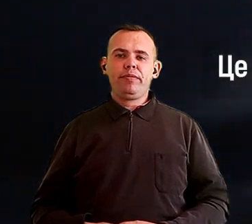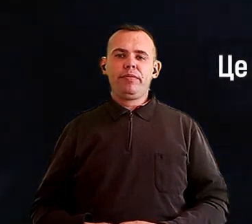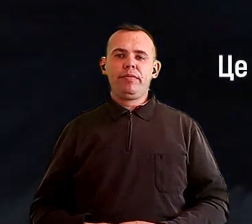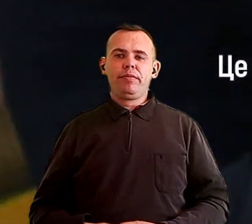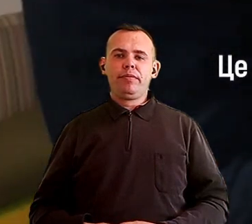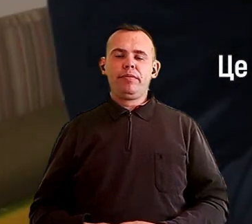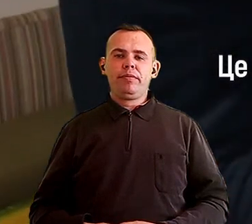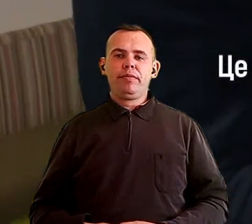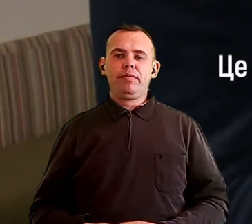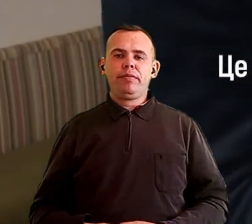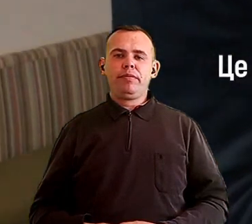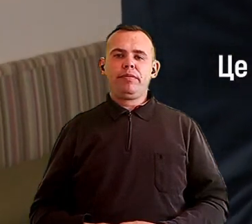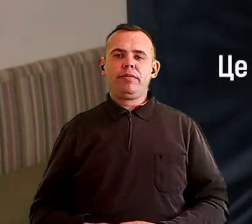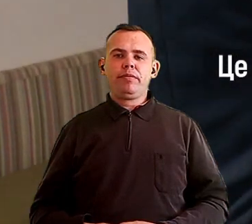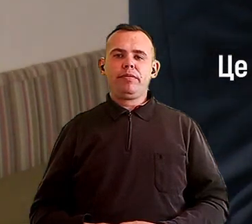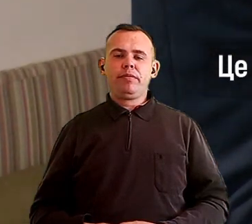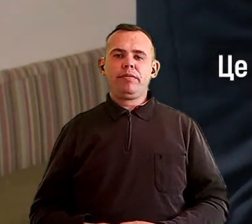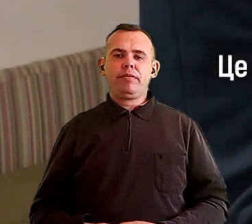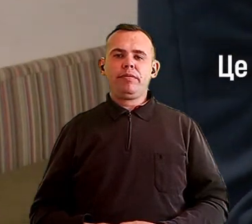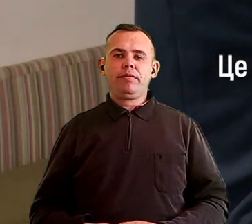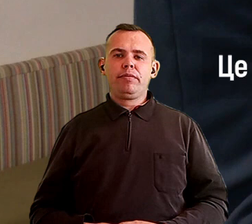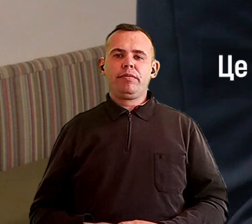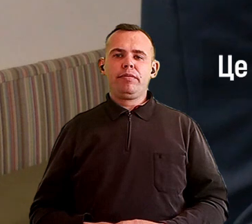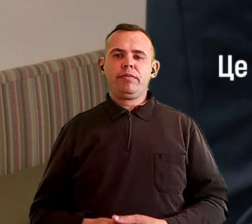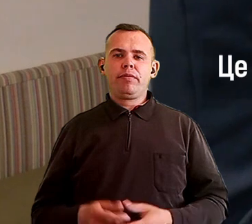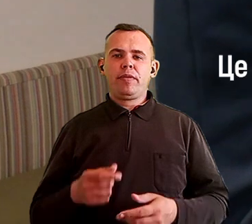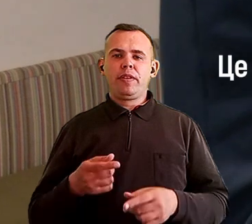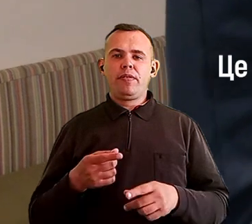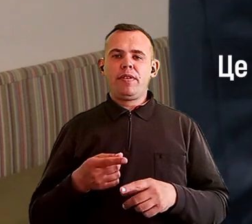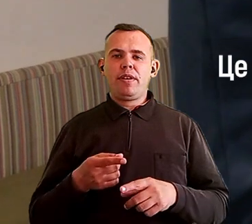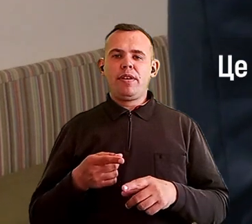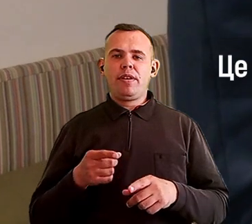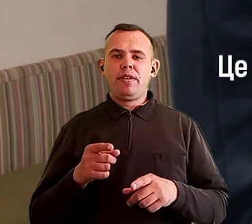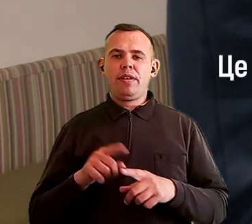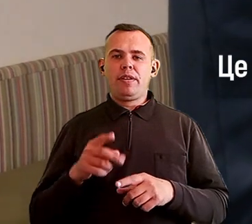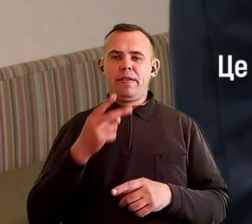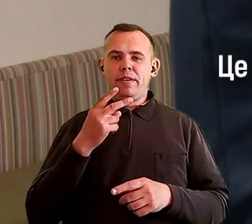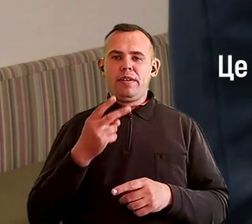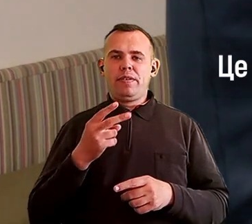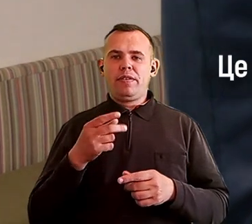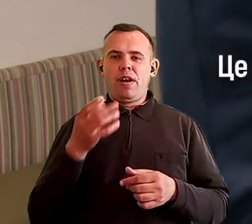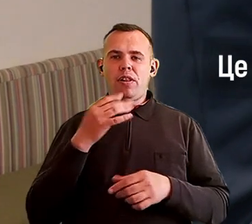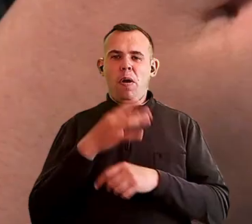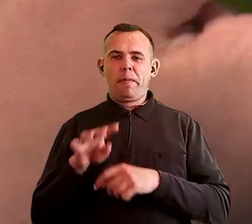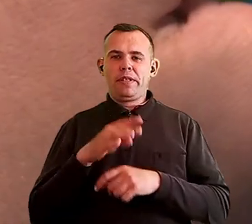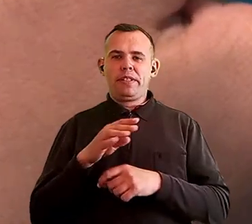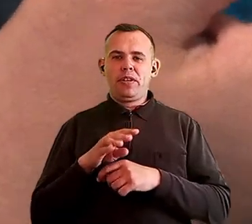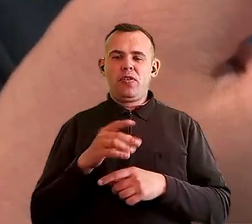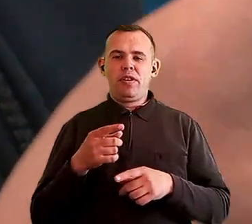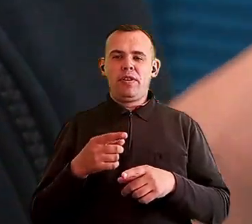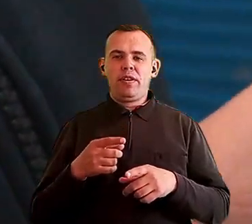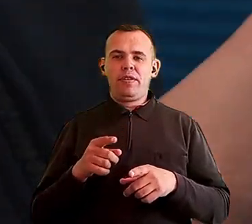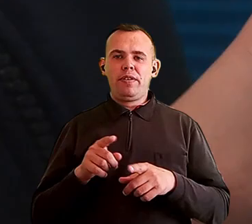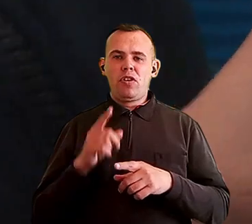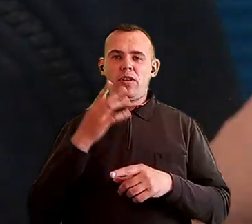Ну, это видео, когда бомбили, то есть работала артиллерия, там, я не знаю, радио или что-то, что это работало. То есть снимало там